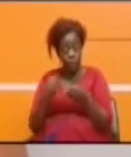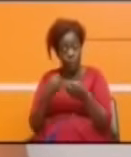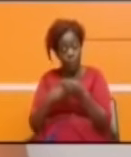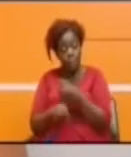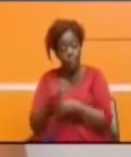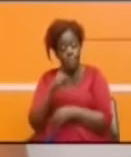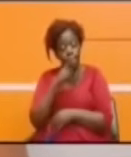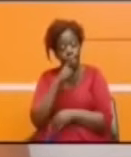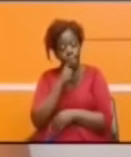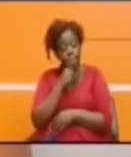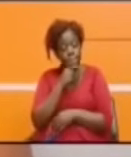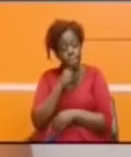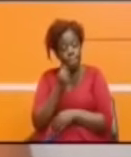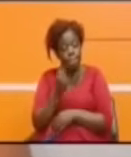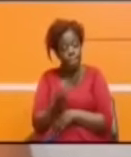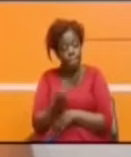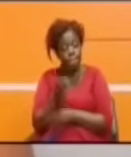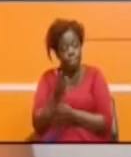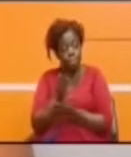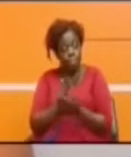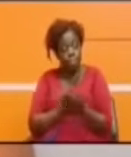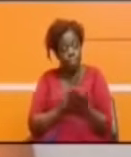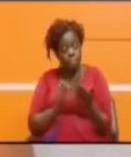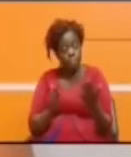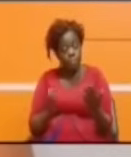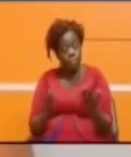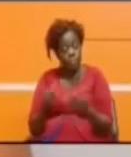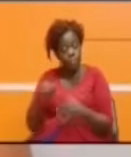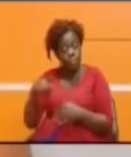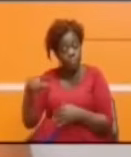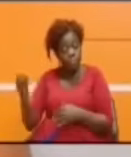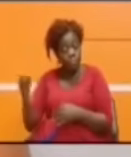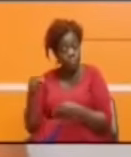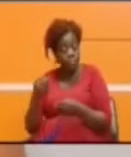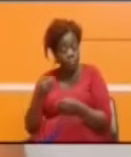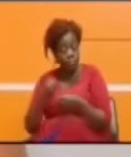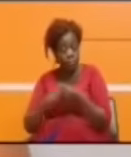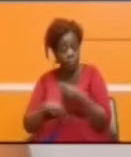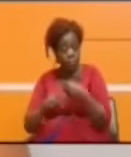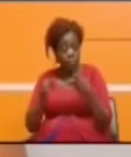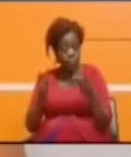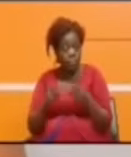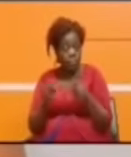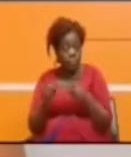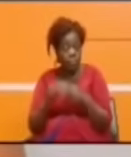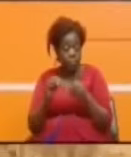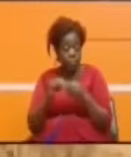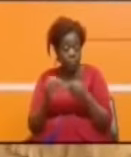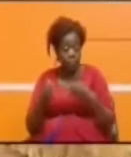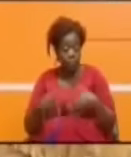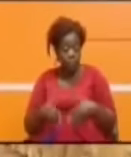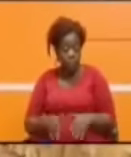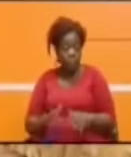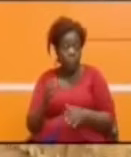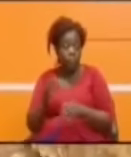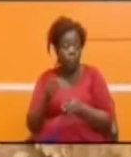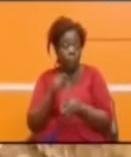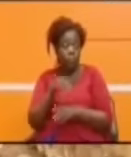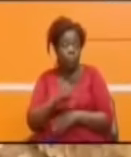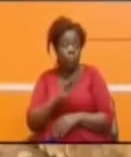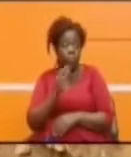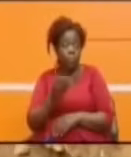omwami akakatundwa omwami agenda agule omwagulira omwana gwe bali yazadde mukyala oyo. Abdu